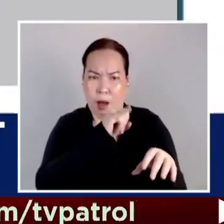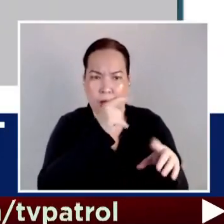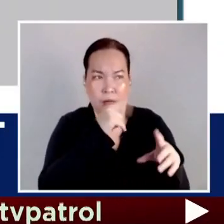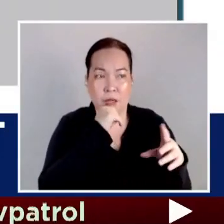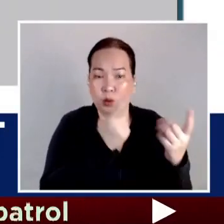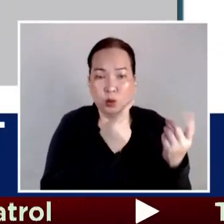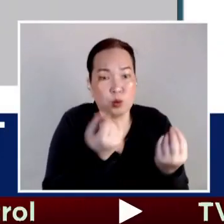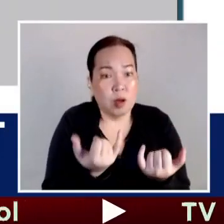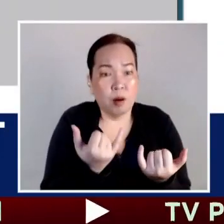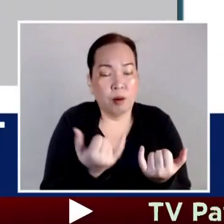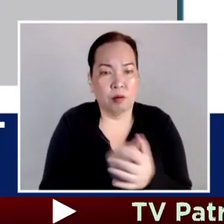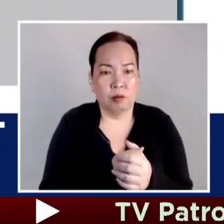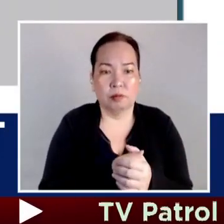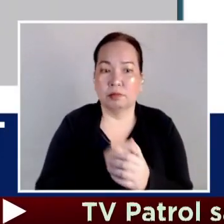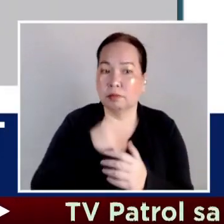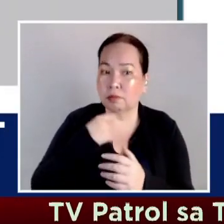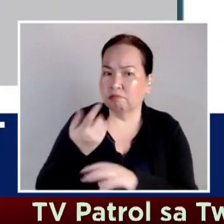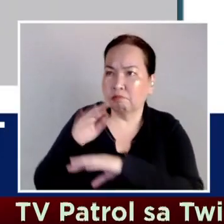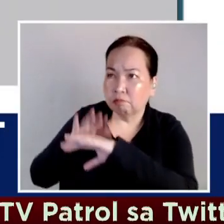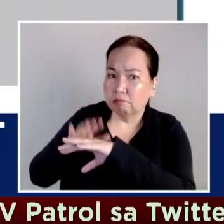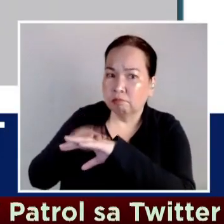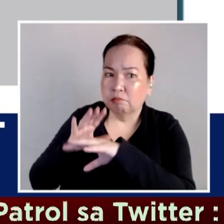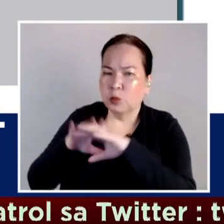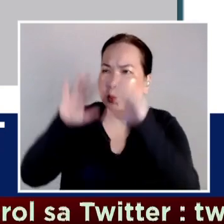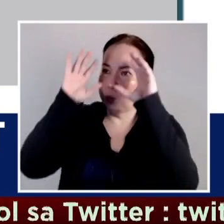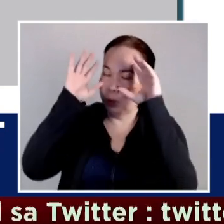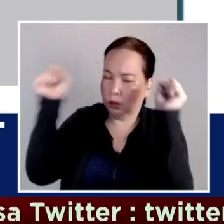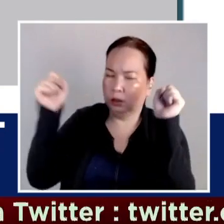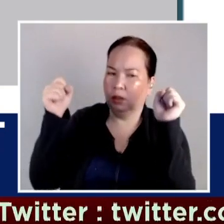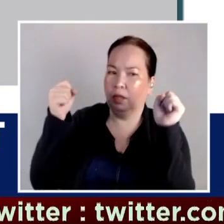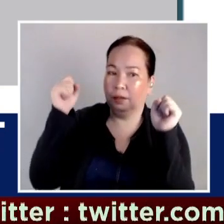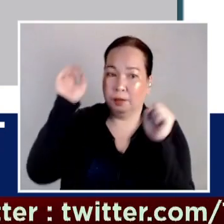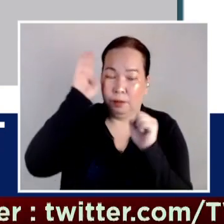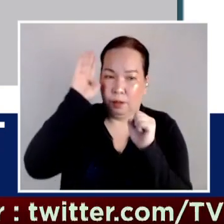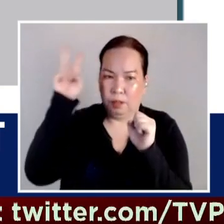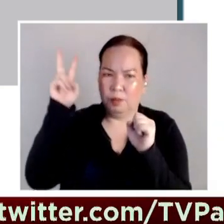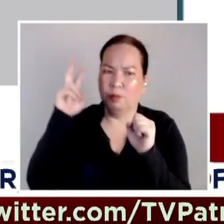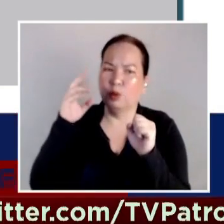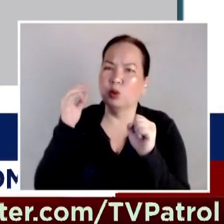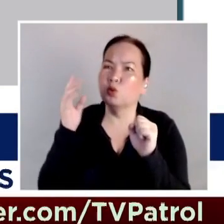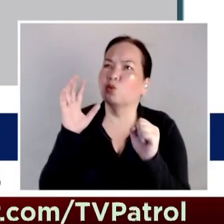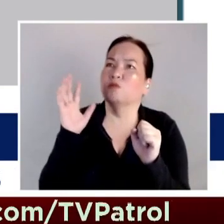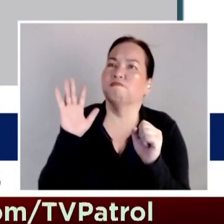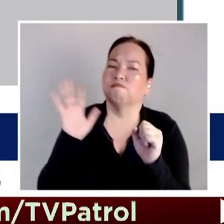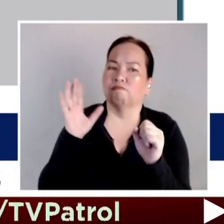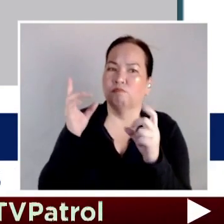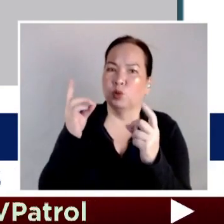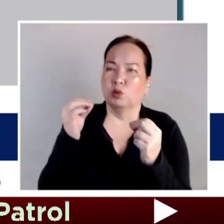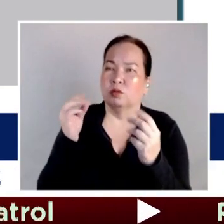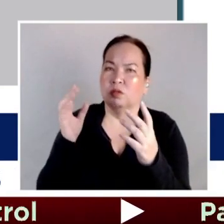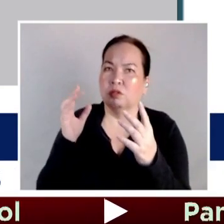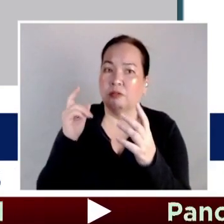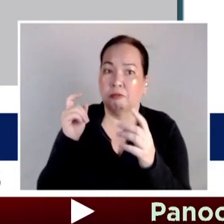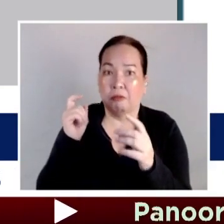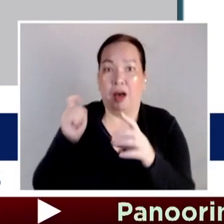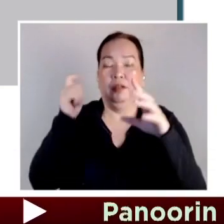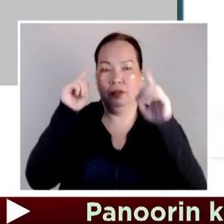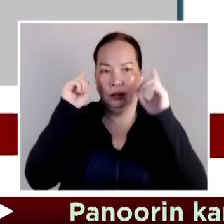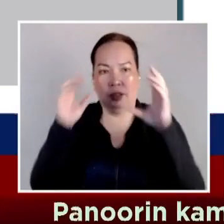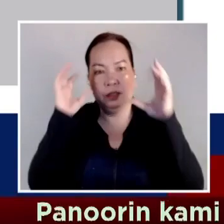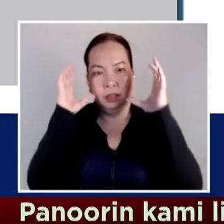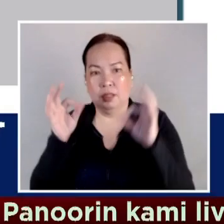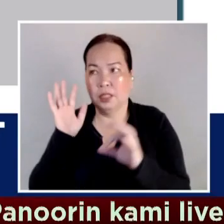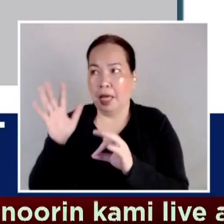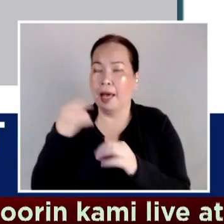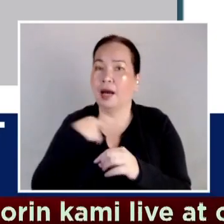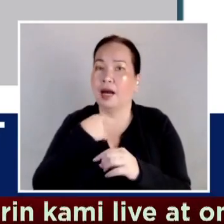ngayon. I caution the president against making knee-jerk reactions. No, I think his recent